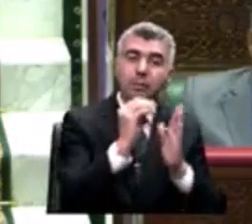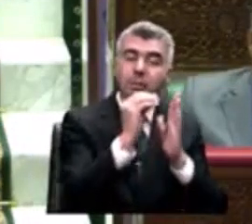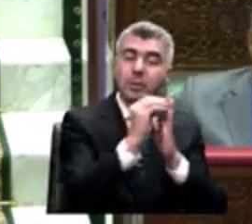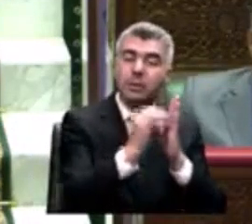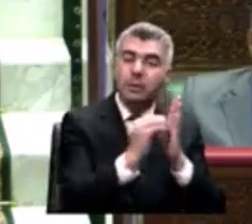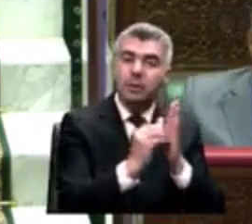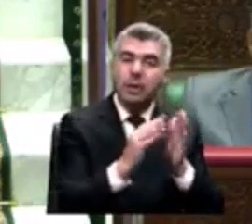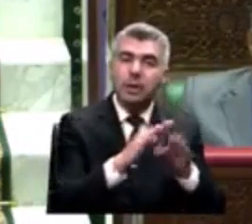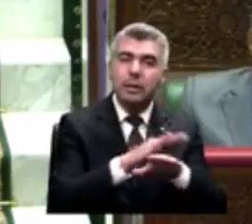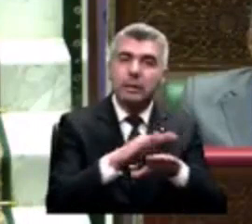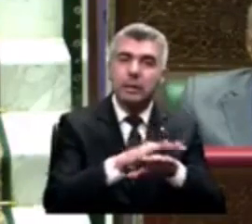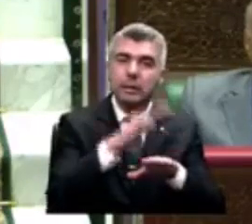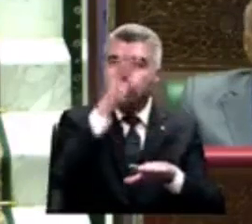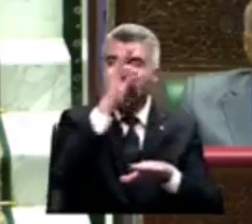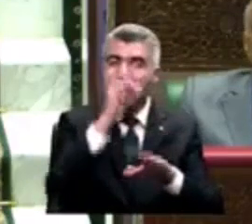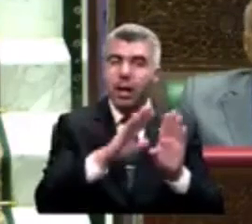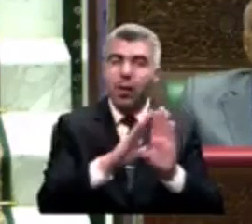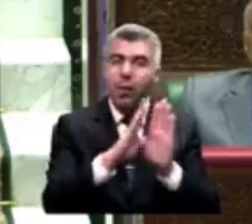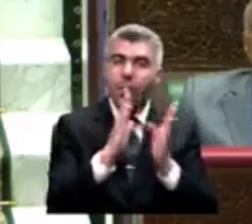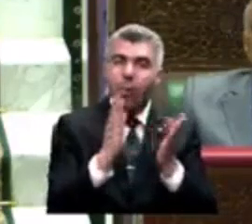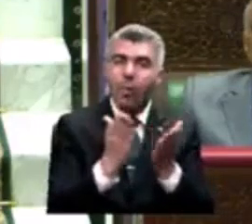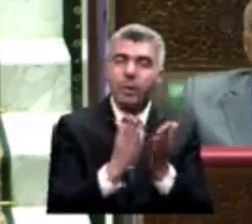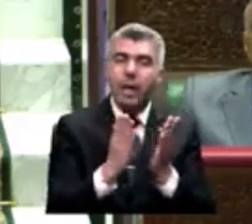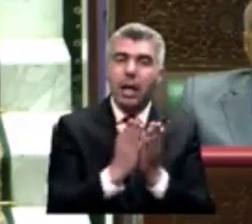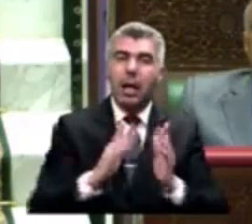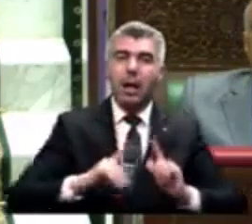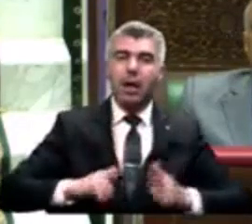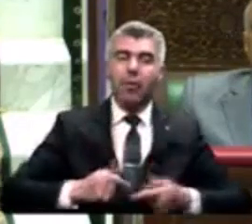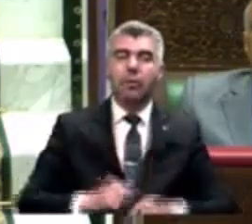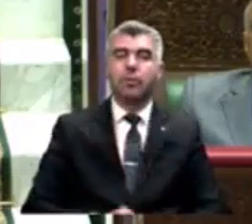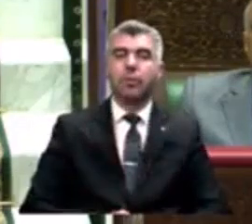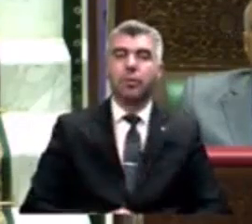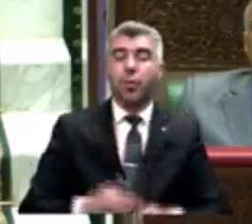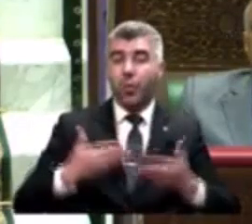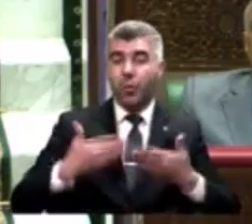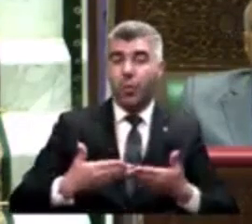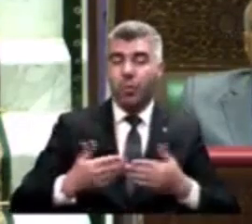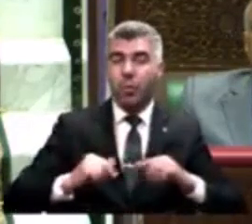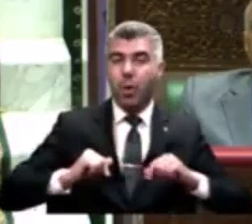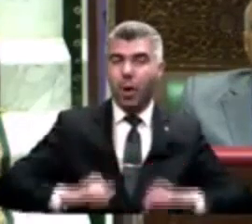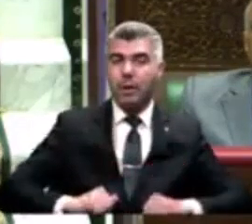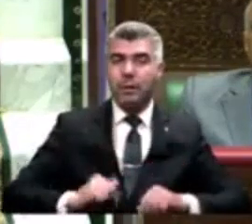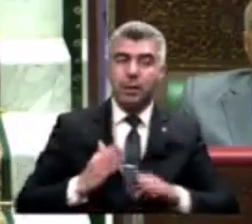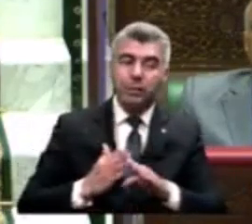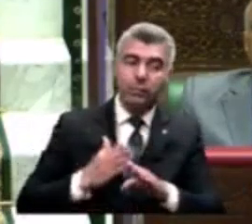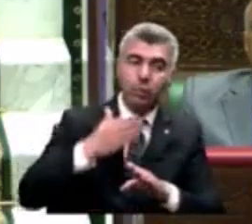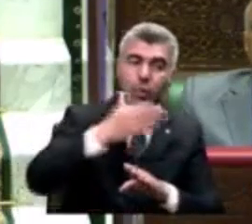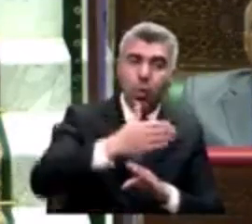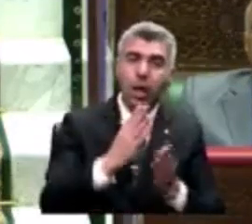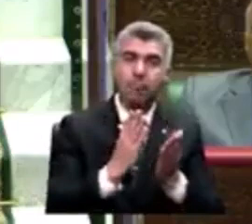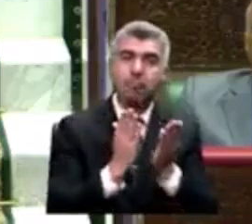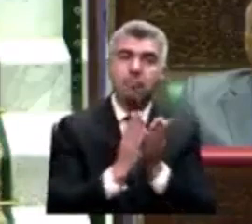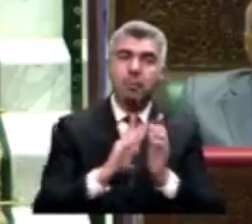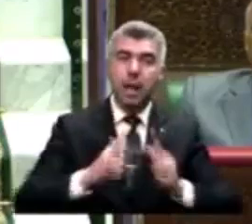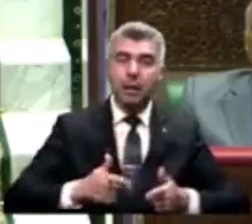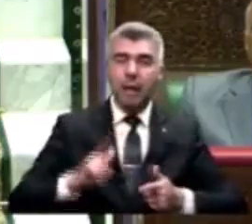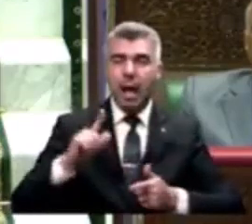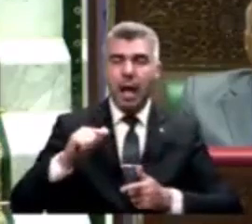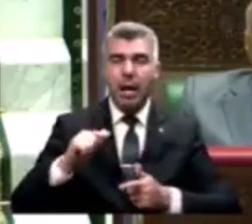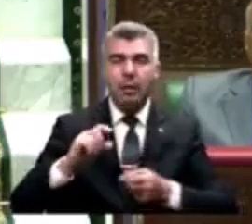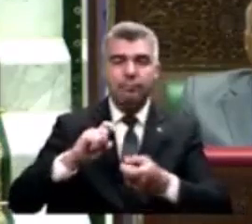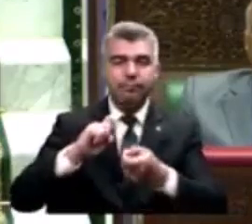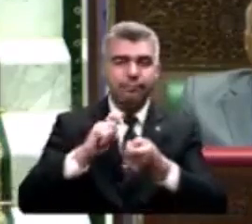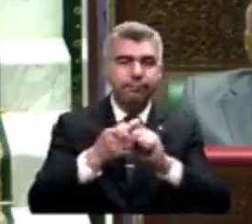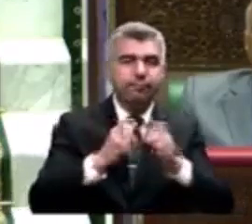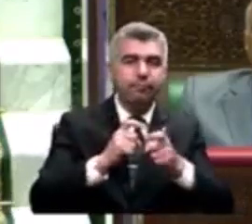في صلب السياسة العمومية بقطاع التربية الوطنية. سيد الوزير، اليوم ومع بداية الدخول المدرسي تبين أن هناك توترا كبيرا